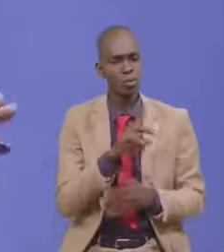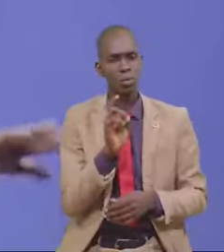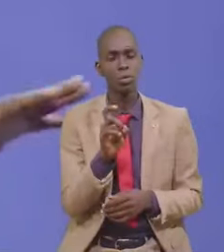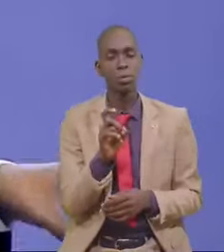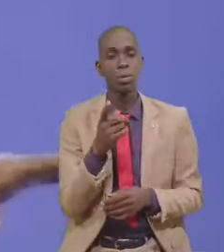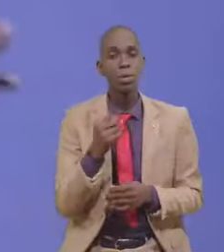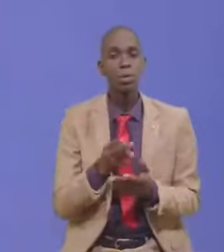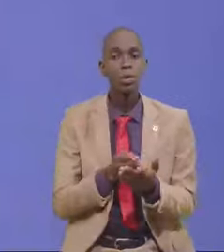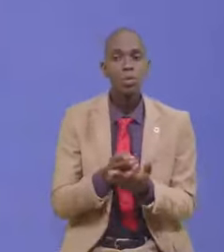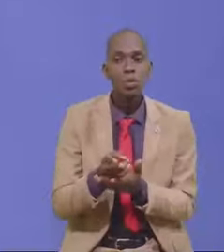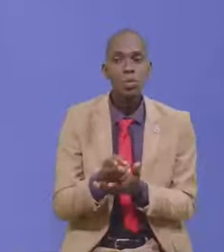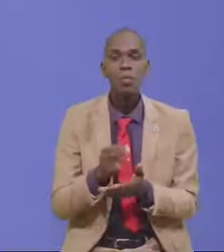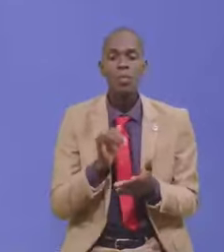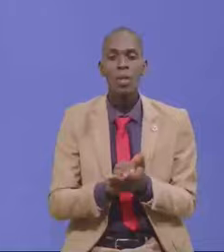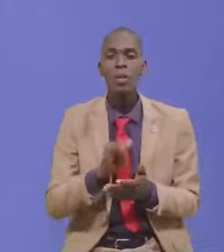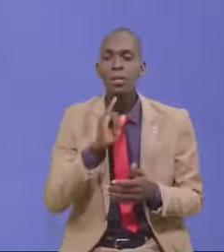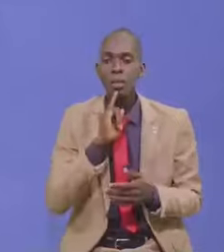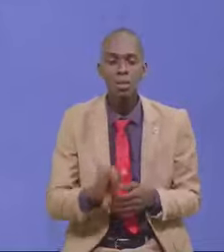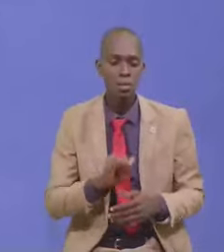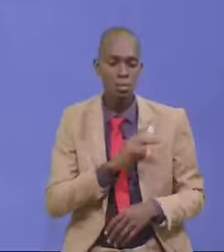La vérité personnalisée en Christ.